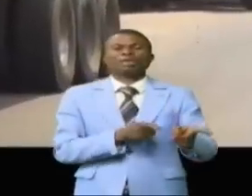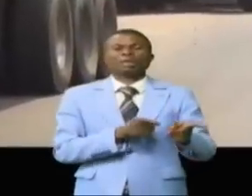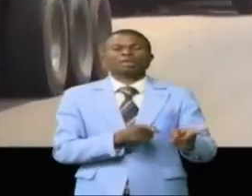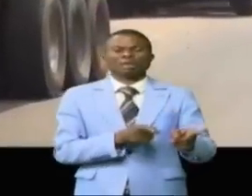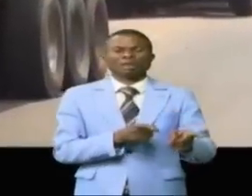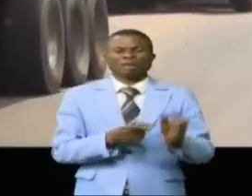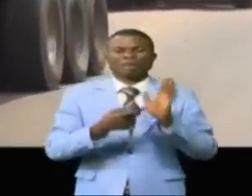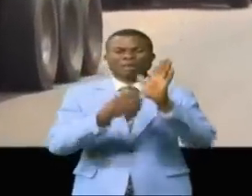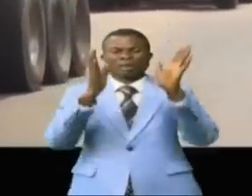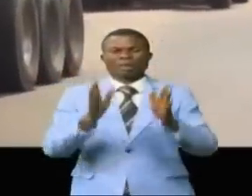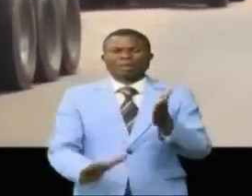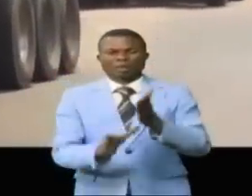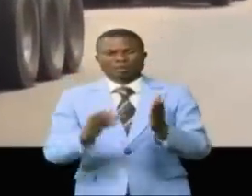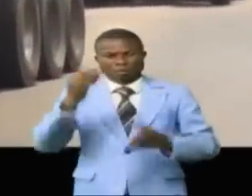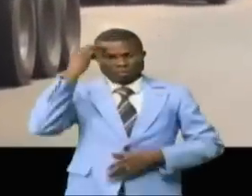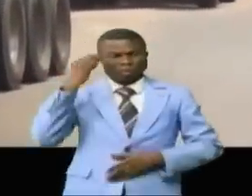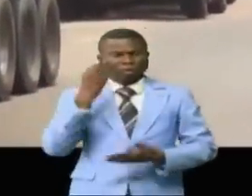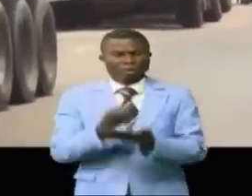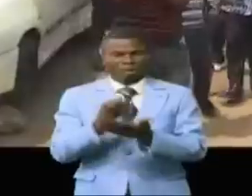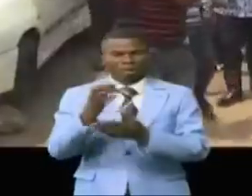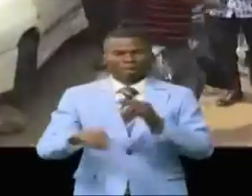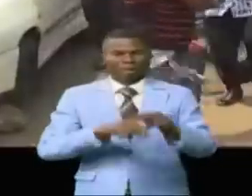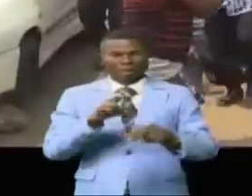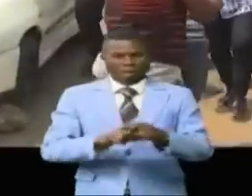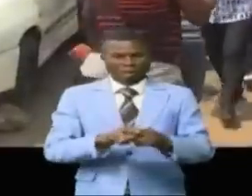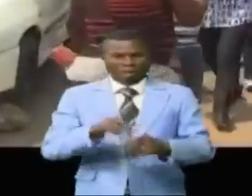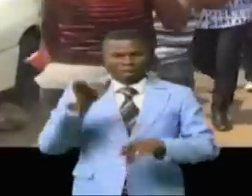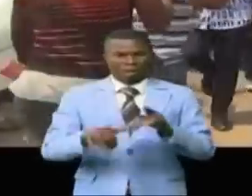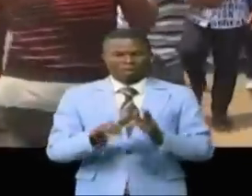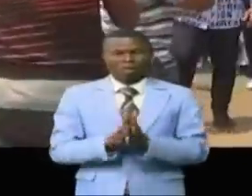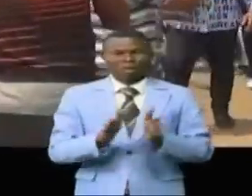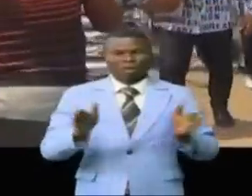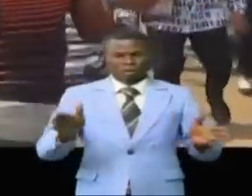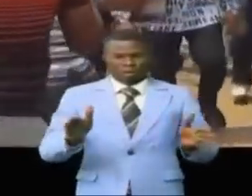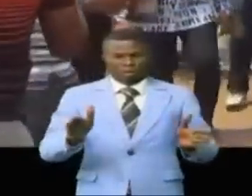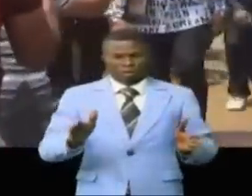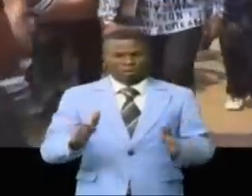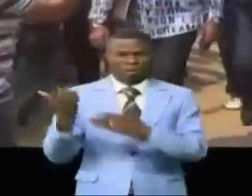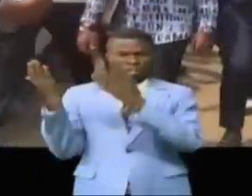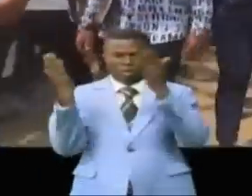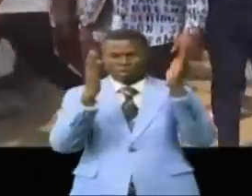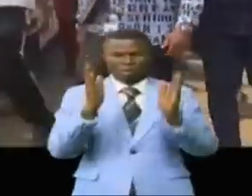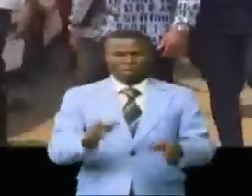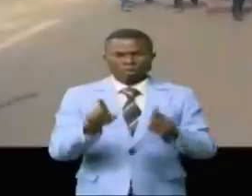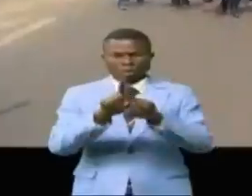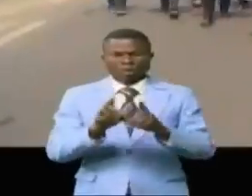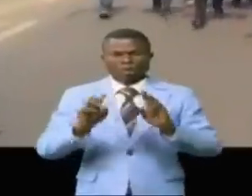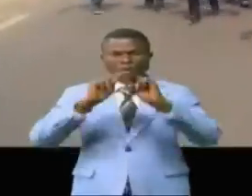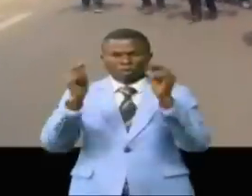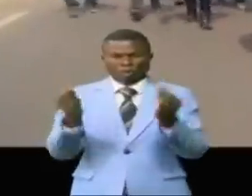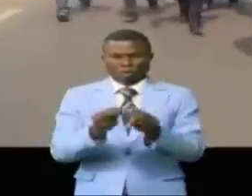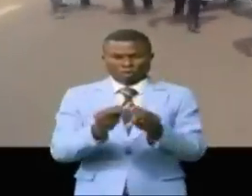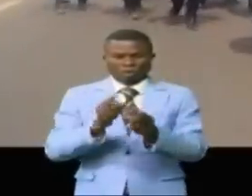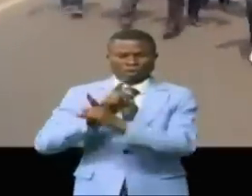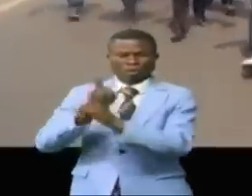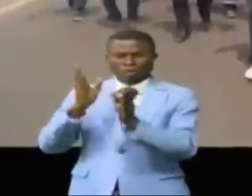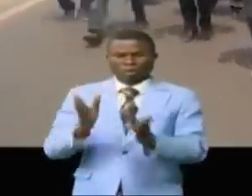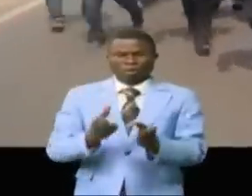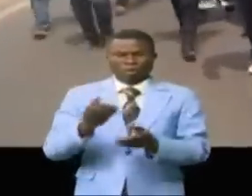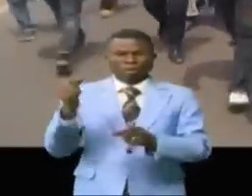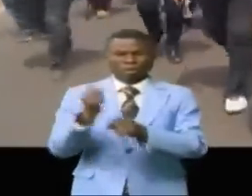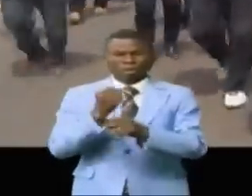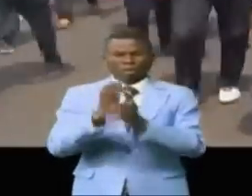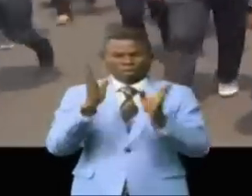du représentant du vice-ministre de l'économie nationale, du secrétaire général au transport et de la délégation de l'intersyndicale